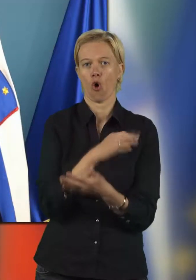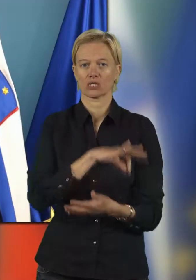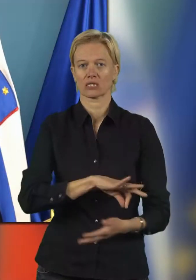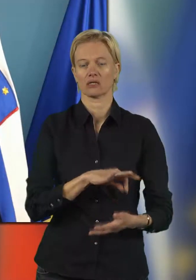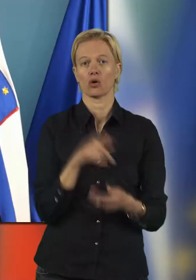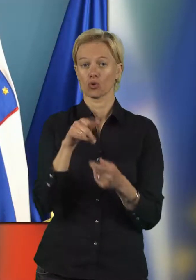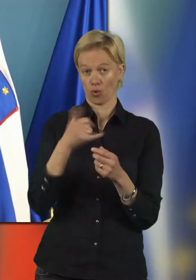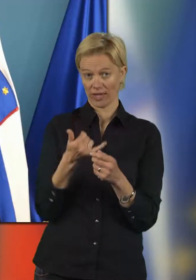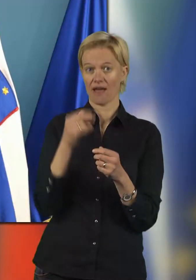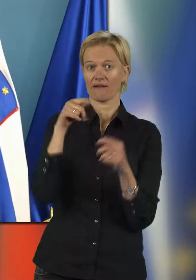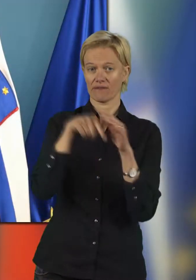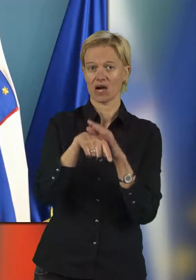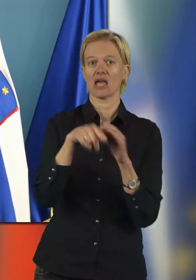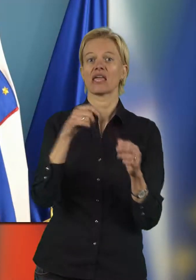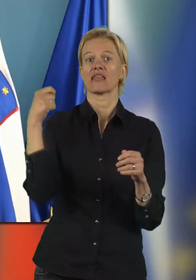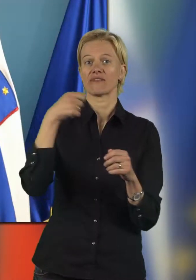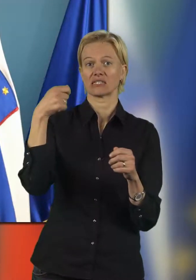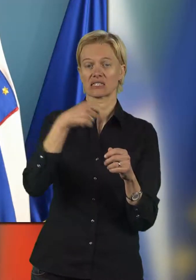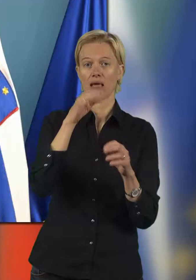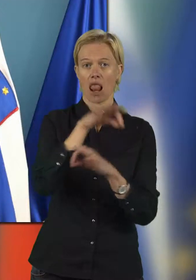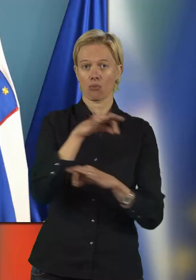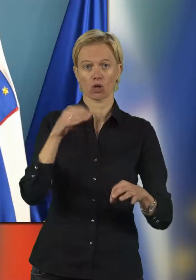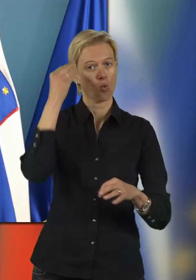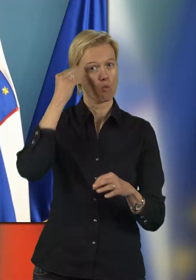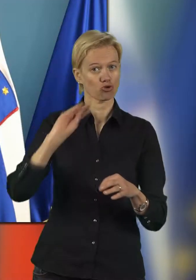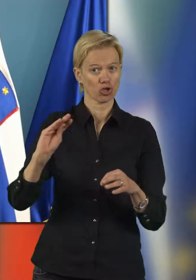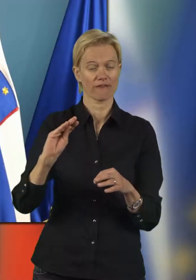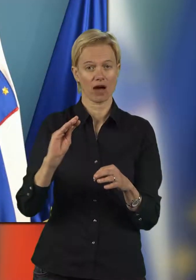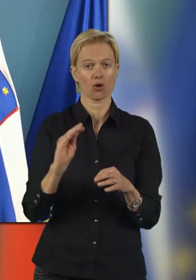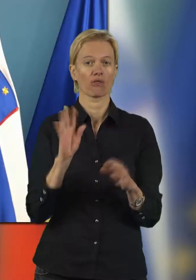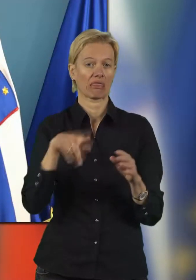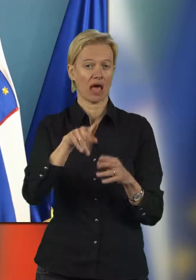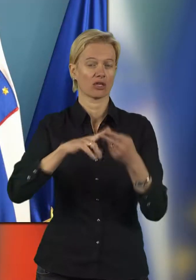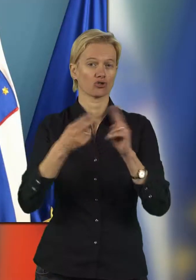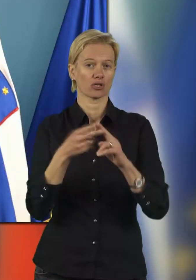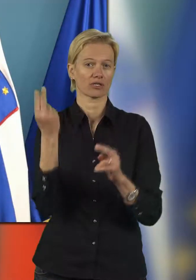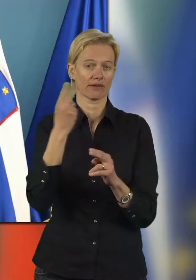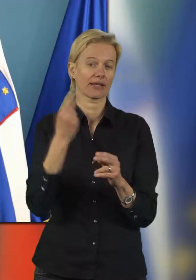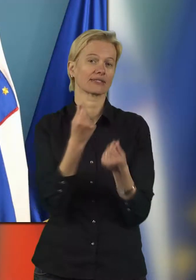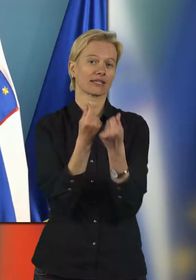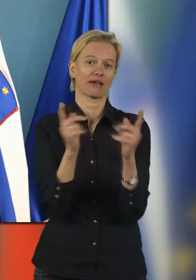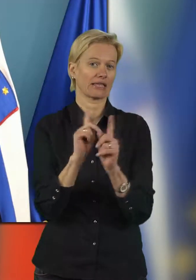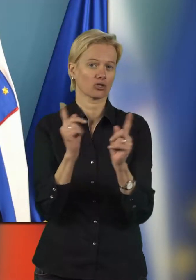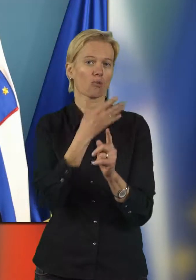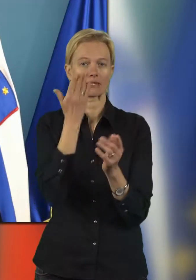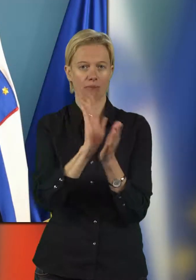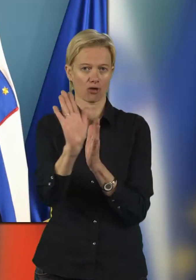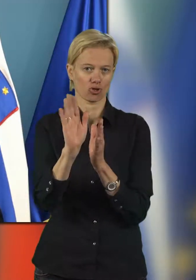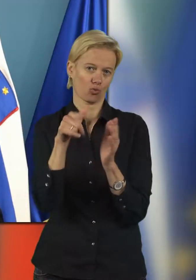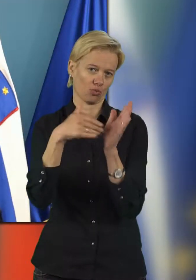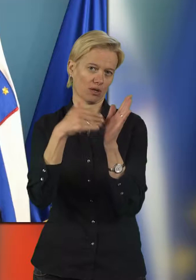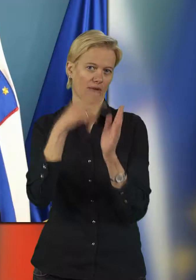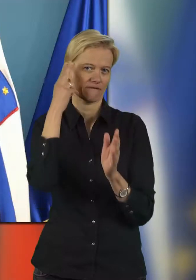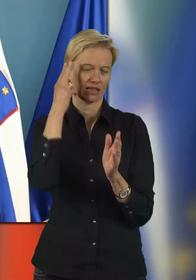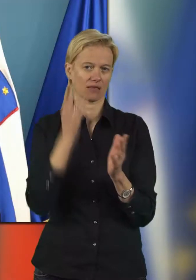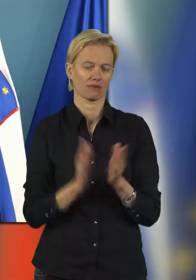donos. In to je v investicijskem elaboratu upoštevano in na ta način seveda ta sredstva niso brezplačna.